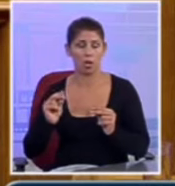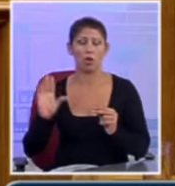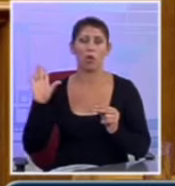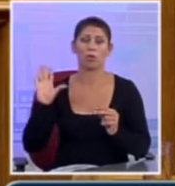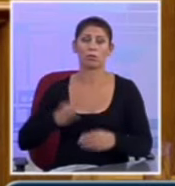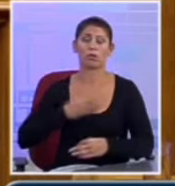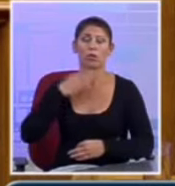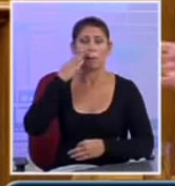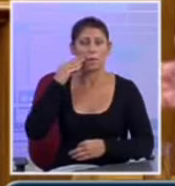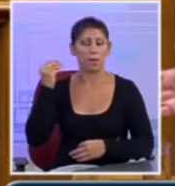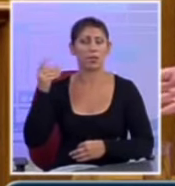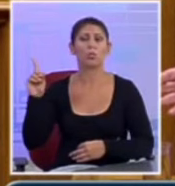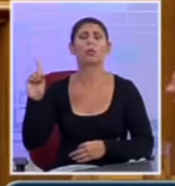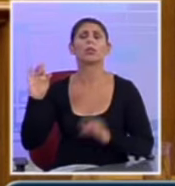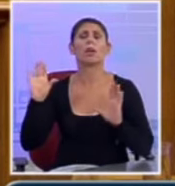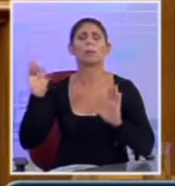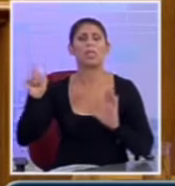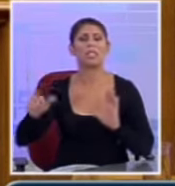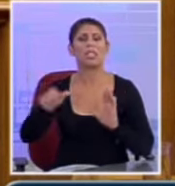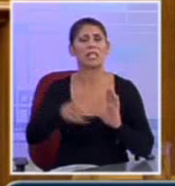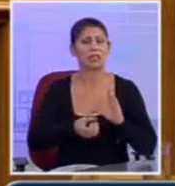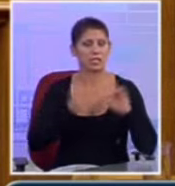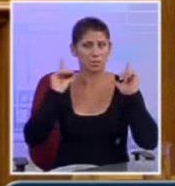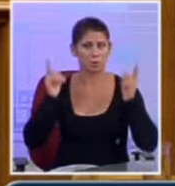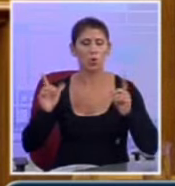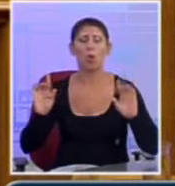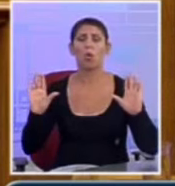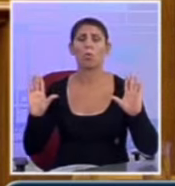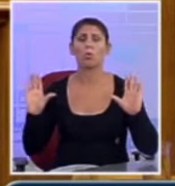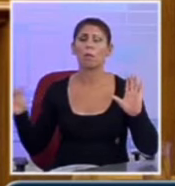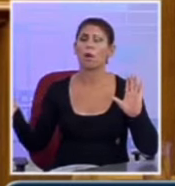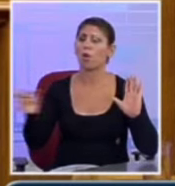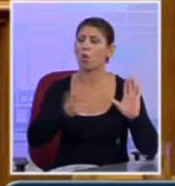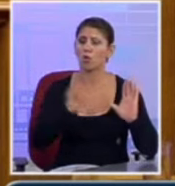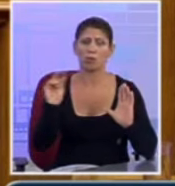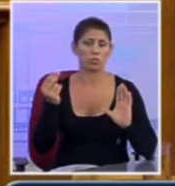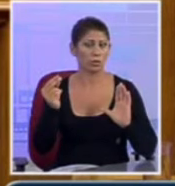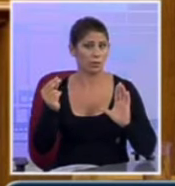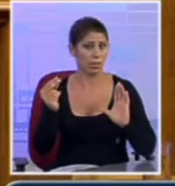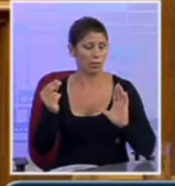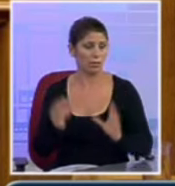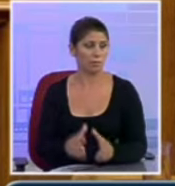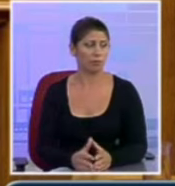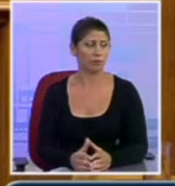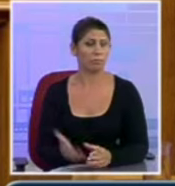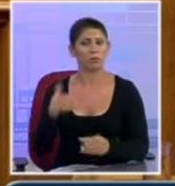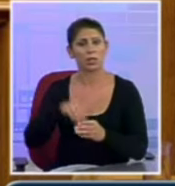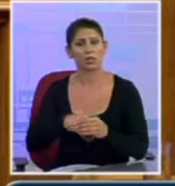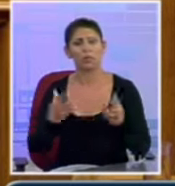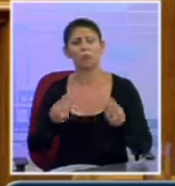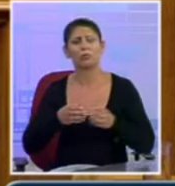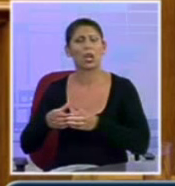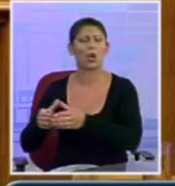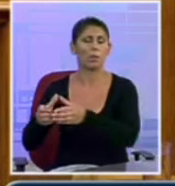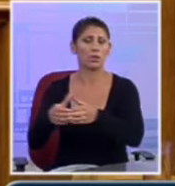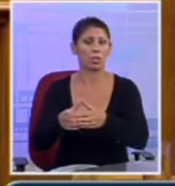κύριο Μερμαράκη, ούτε με τα στελέχη της Νέας Δημοκρατίας, ούτε με όλους τους βουλευτές οι οποίοι ανήκουν στα διάφορα